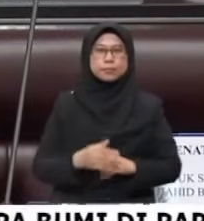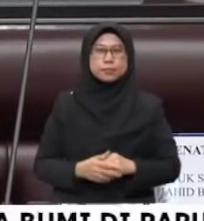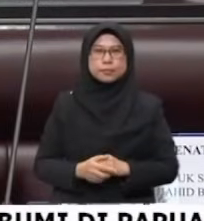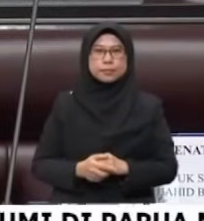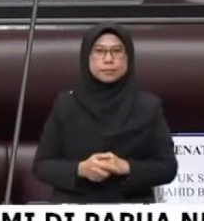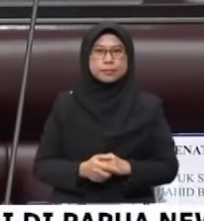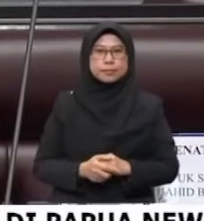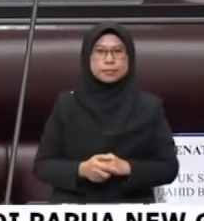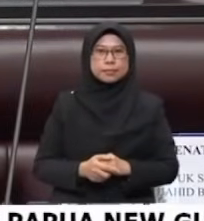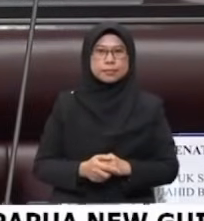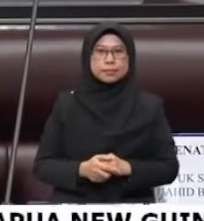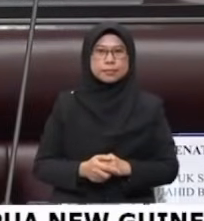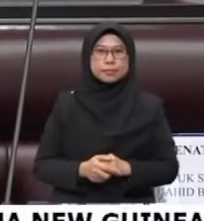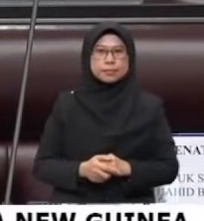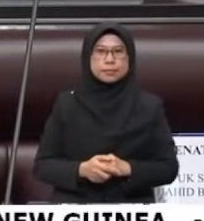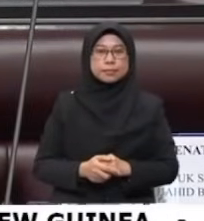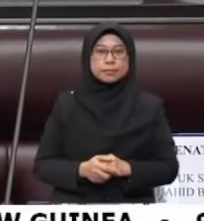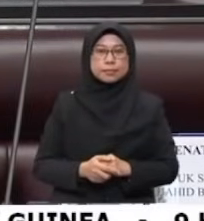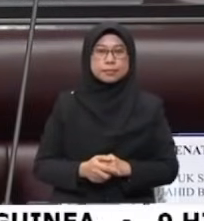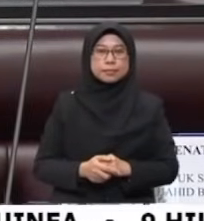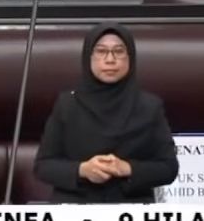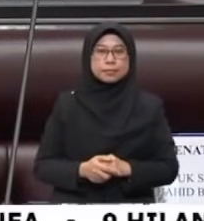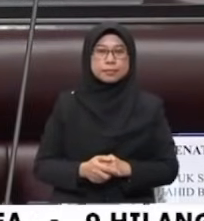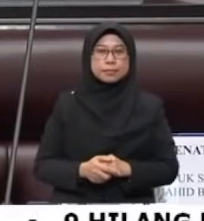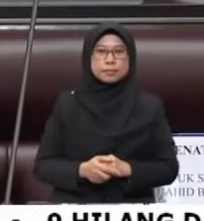kasih kas ditua